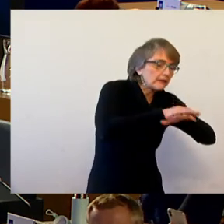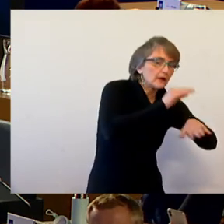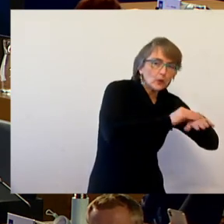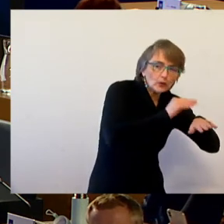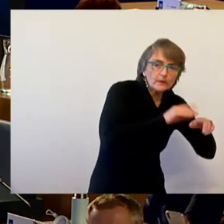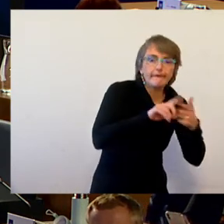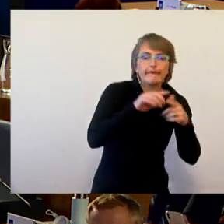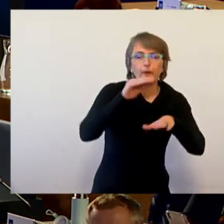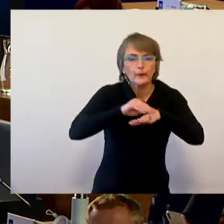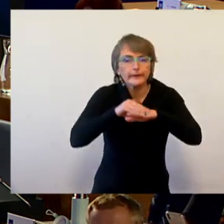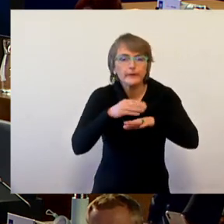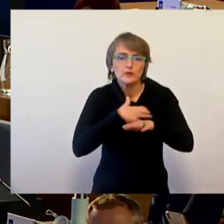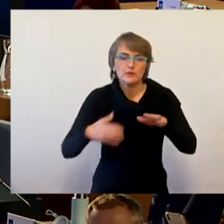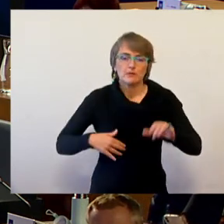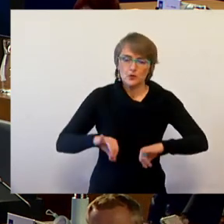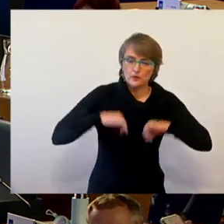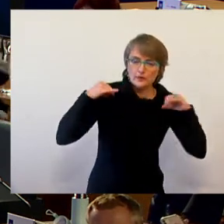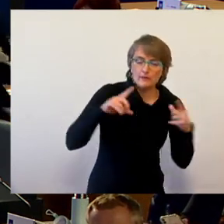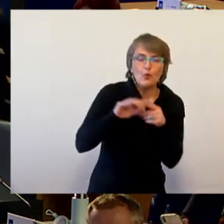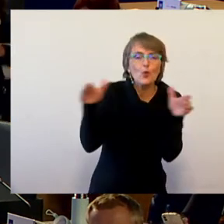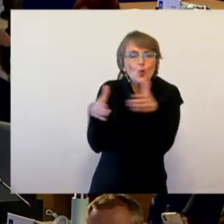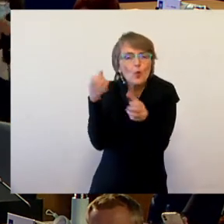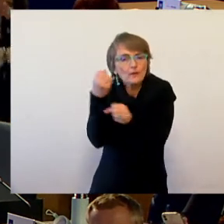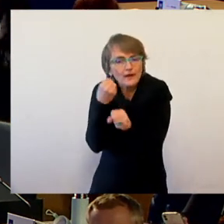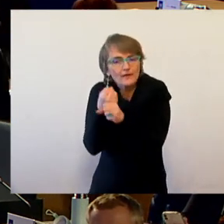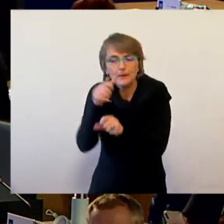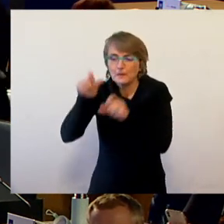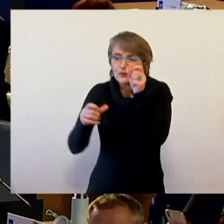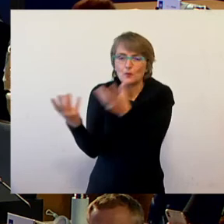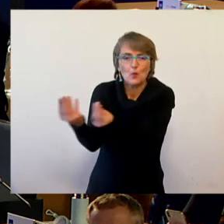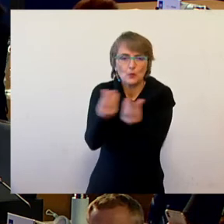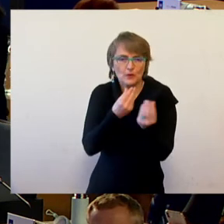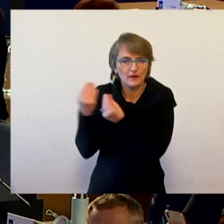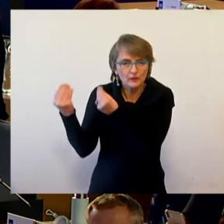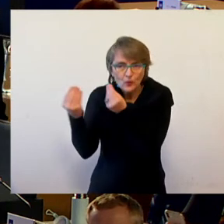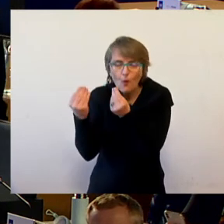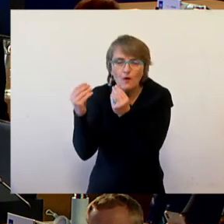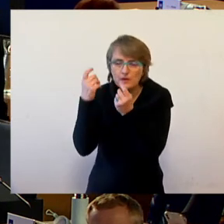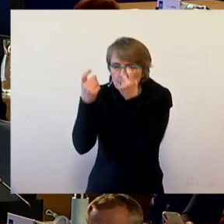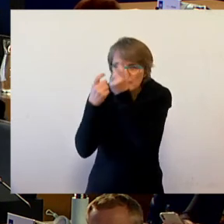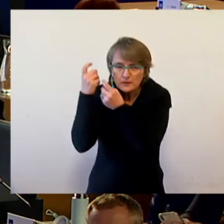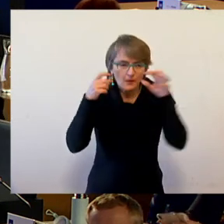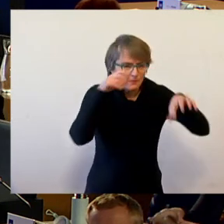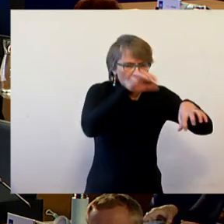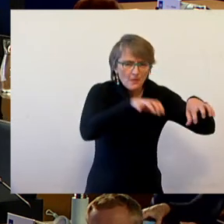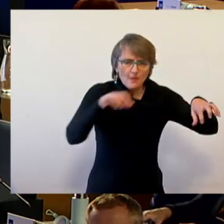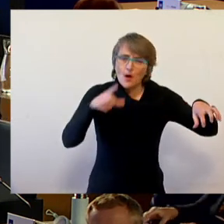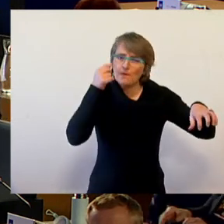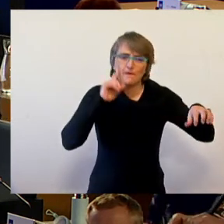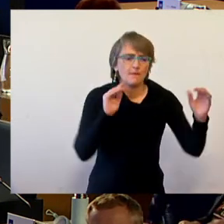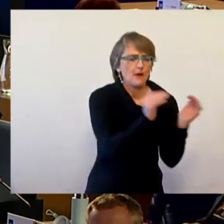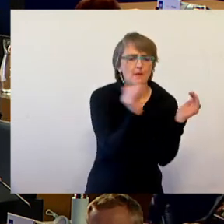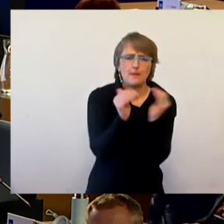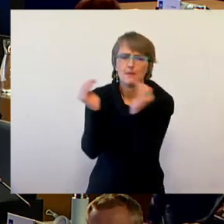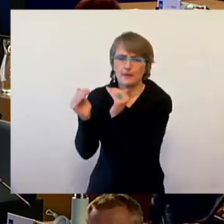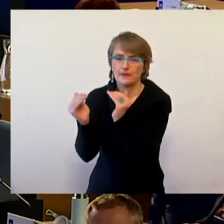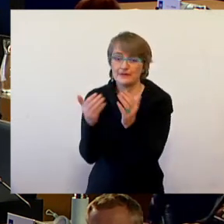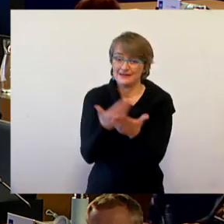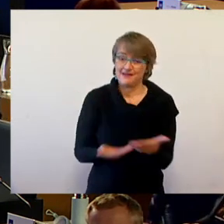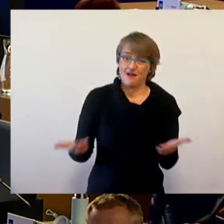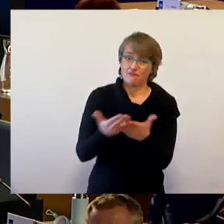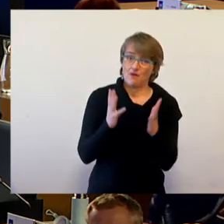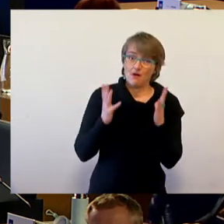municipal jeunesse, groupe de travail habitant dans l'ensemble des concertations que nous menons. Pour l'ensemble de ces engagements, je vous